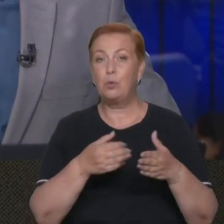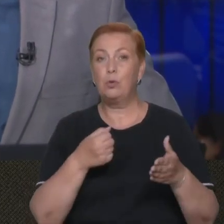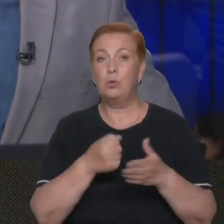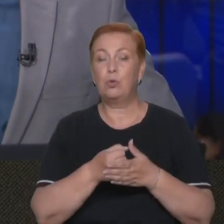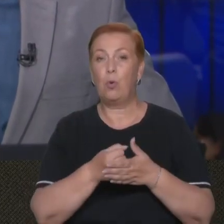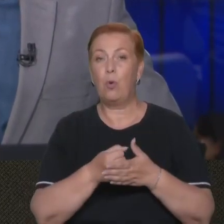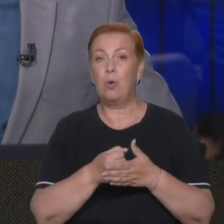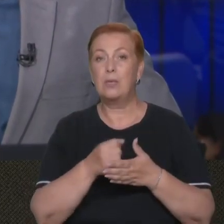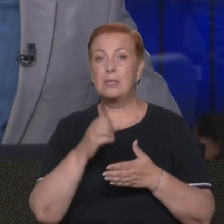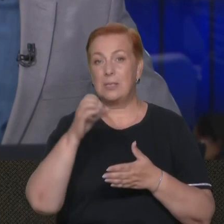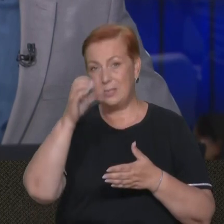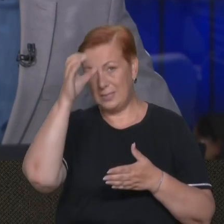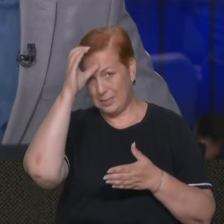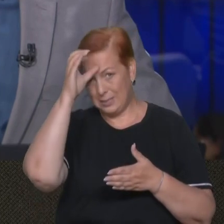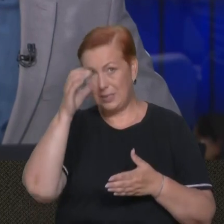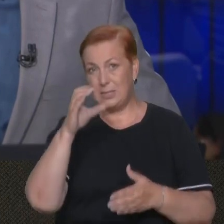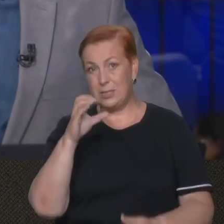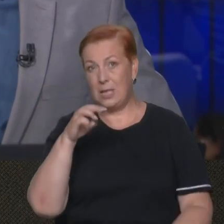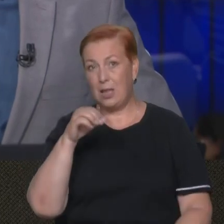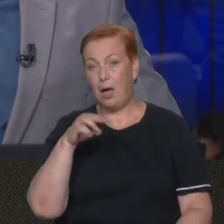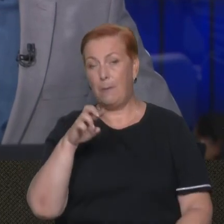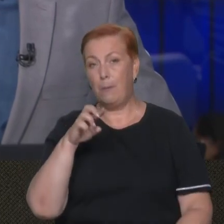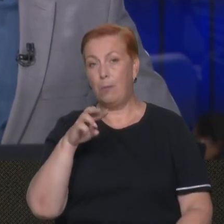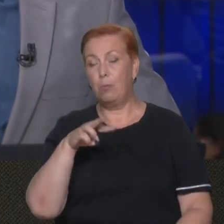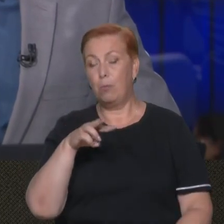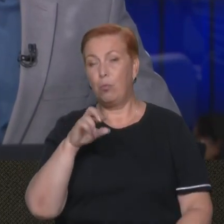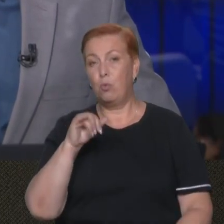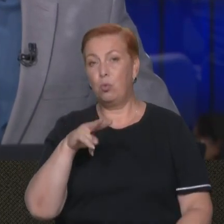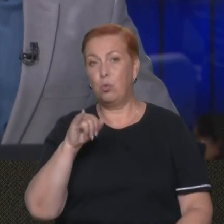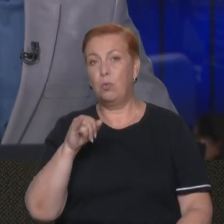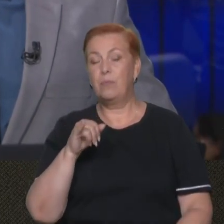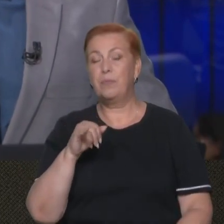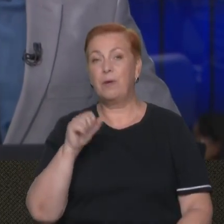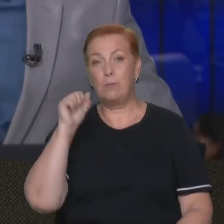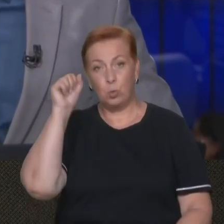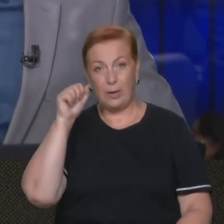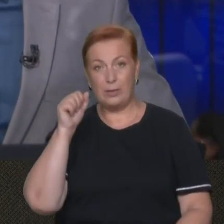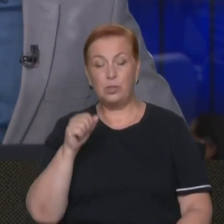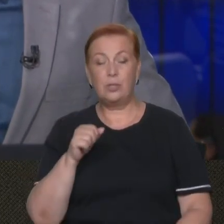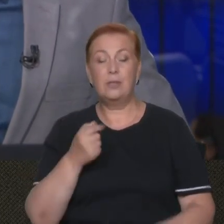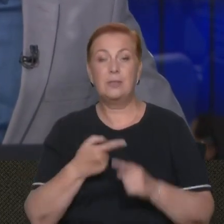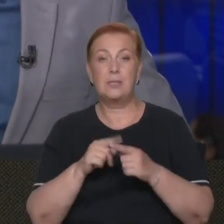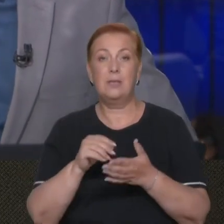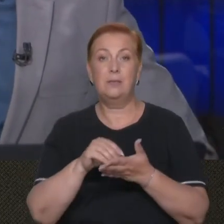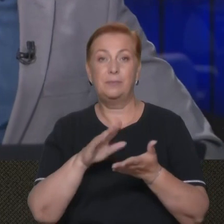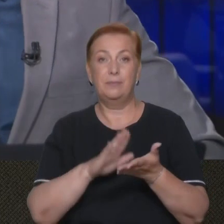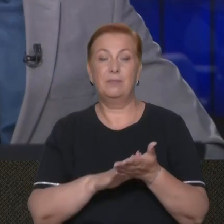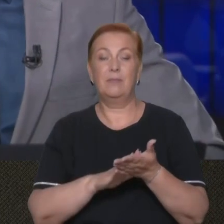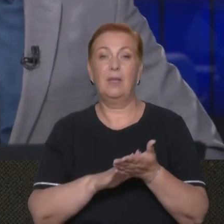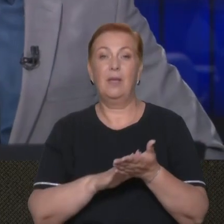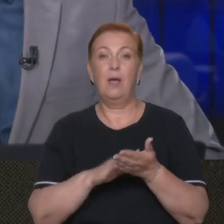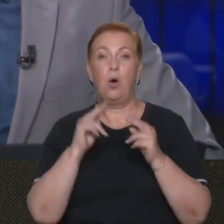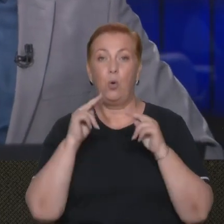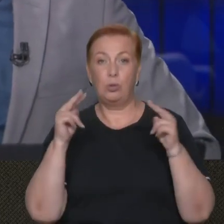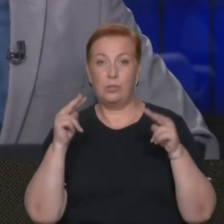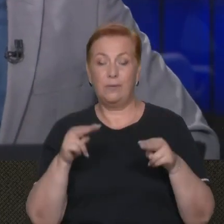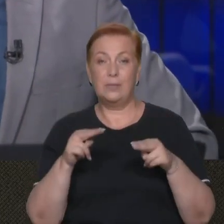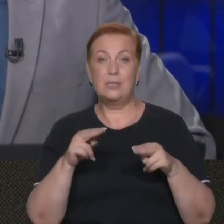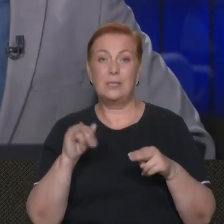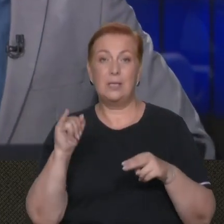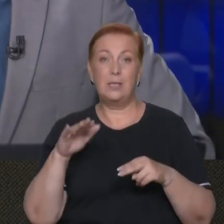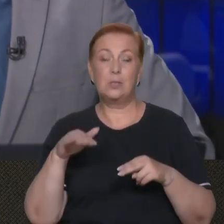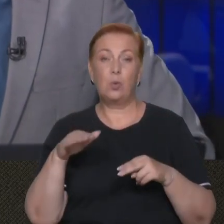Туреччині. Так, от це зафіксував і очевидець агентства, і згодом місцеві телерадіокомпанії повідомили